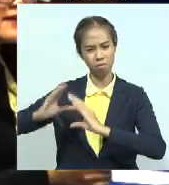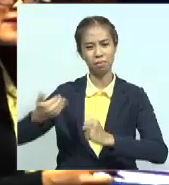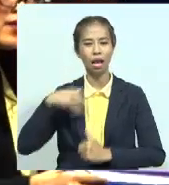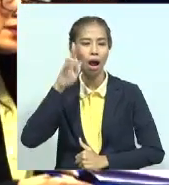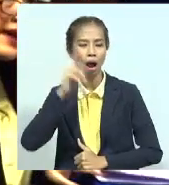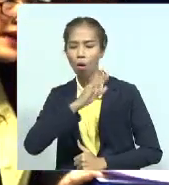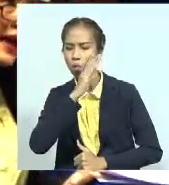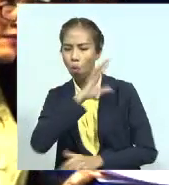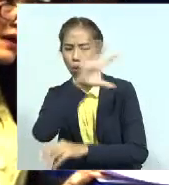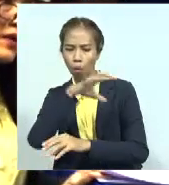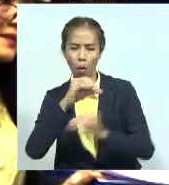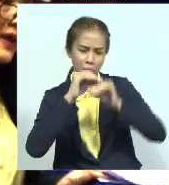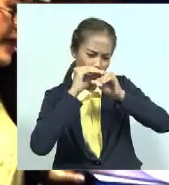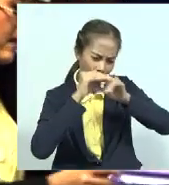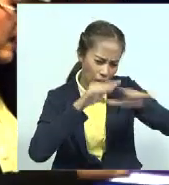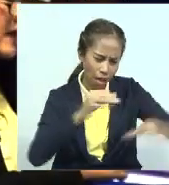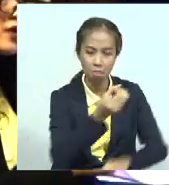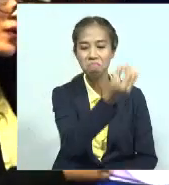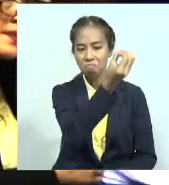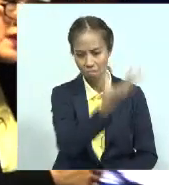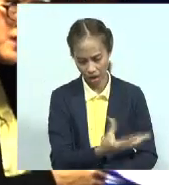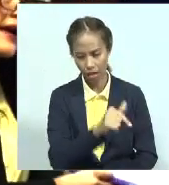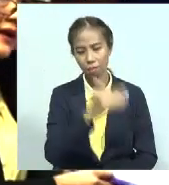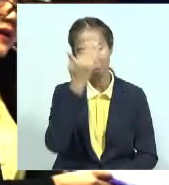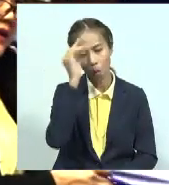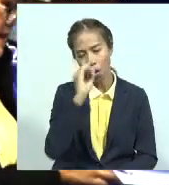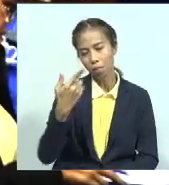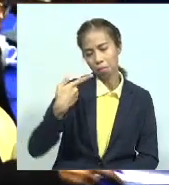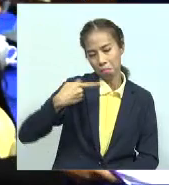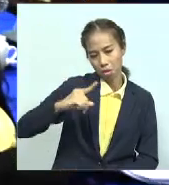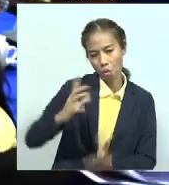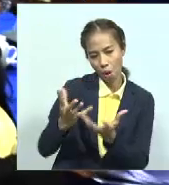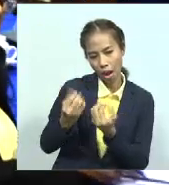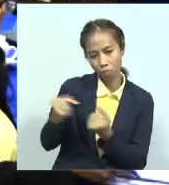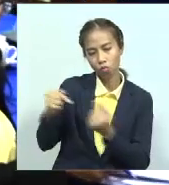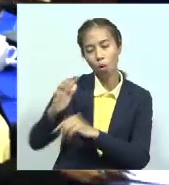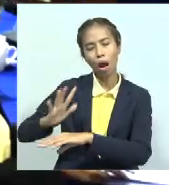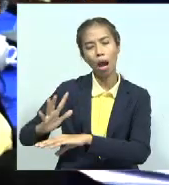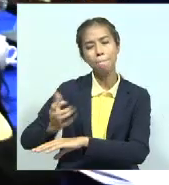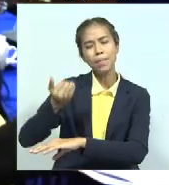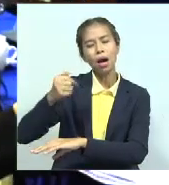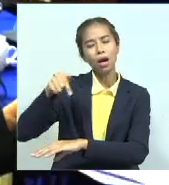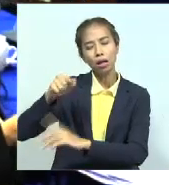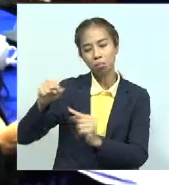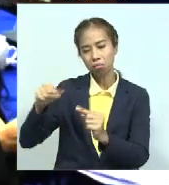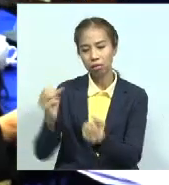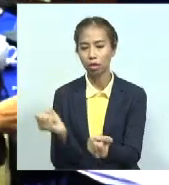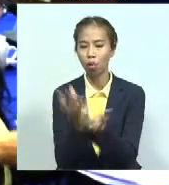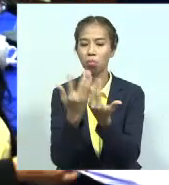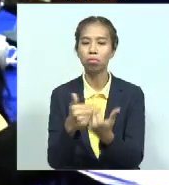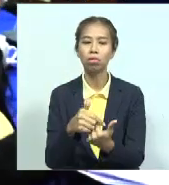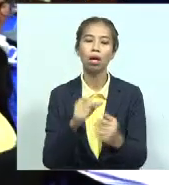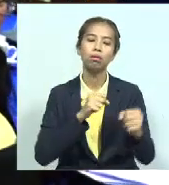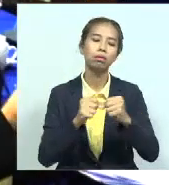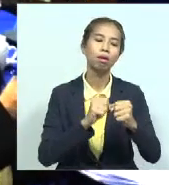ากเหลือเกินนะครับการปล่อยข่าวเพื่อหวังผลประโยชน์ทางการเมืองแล้วก็สร้างความเสียหายแก่ผู้อื่นแล้วก็ในที่สุดสื่อก็อาจจะกลายเป็นเครื่องมือไปโด